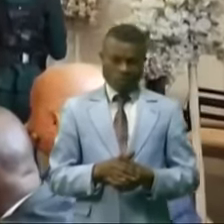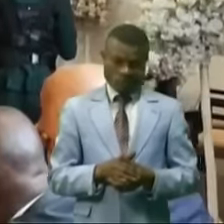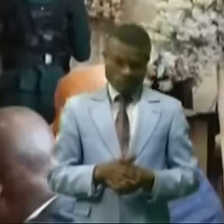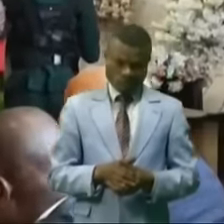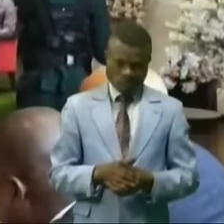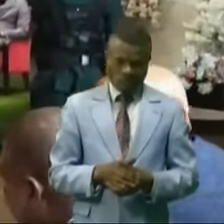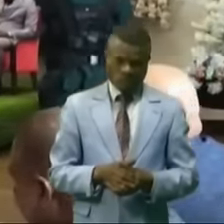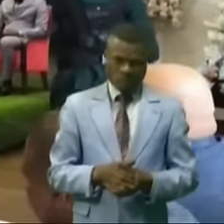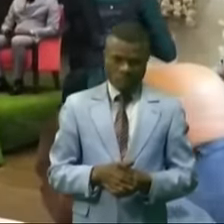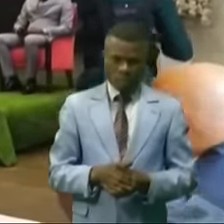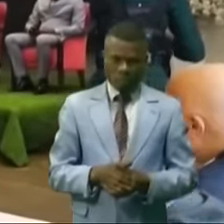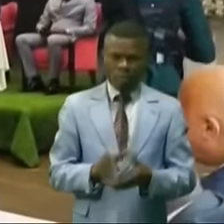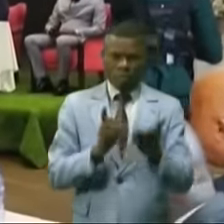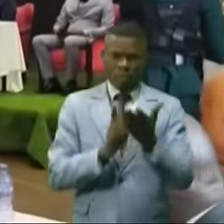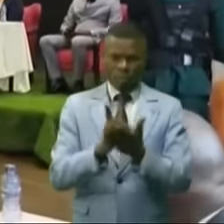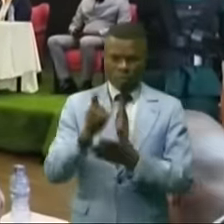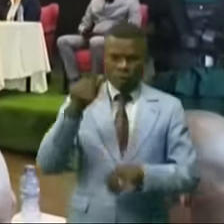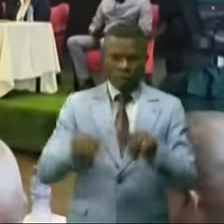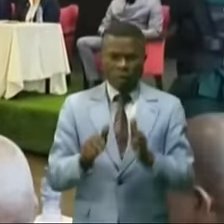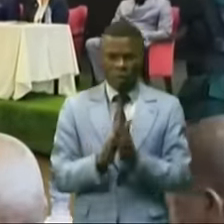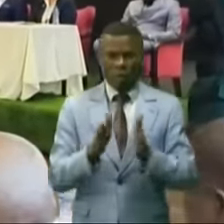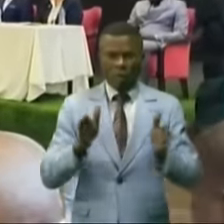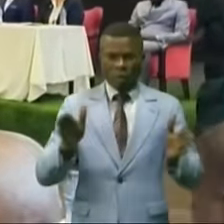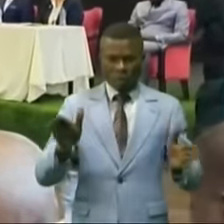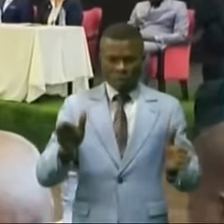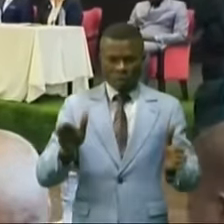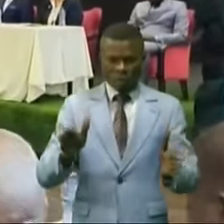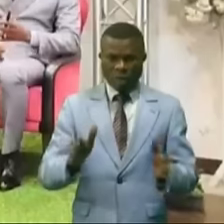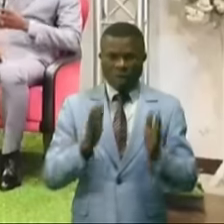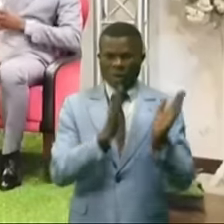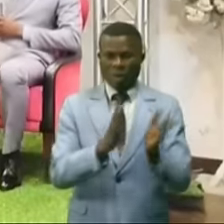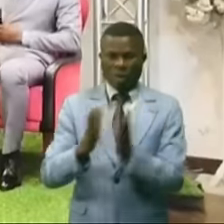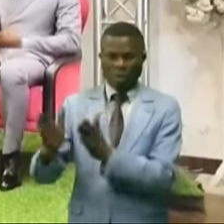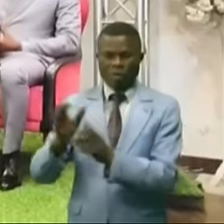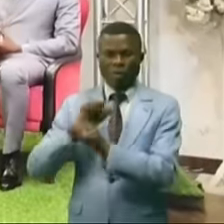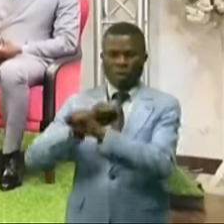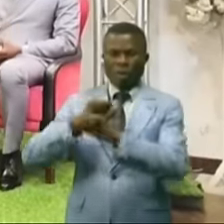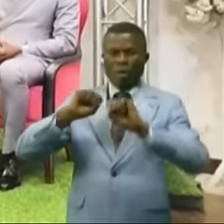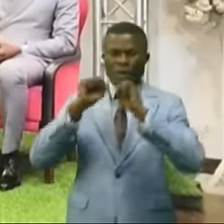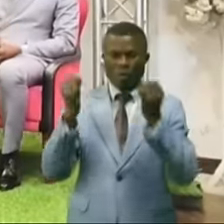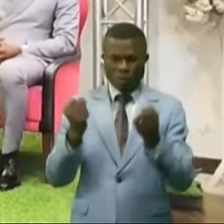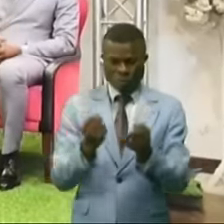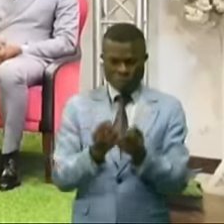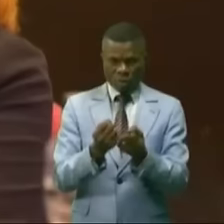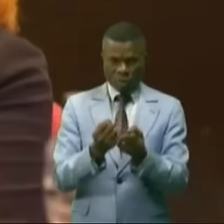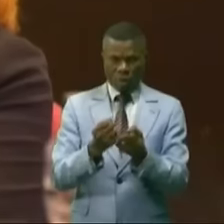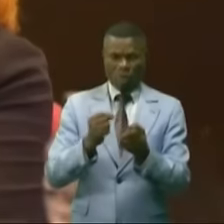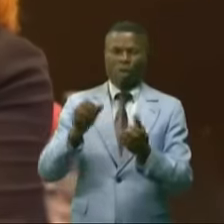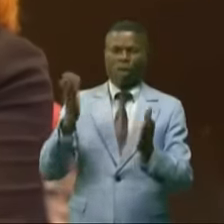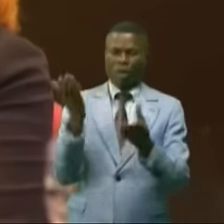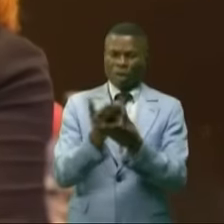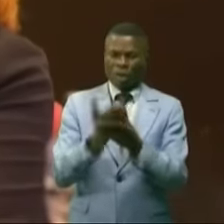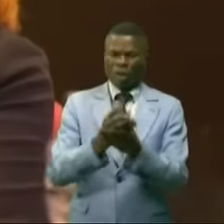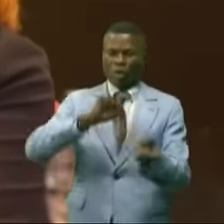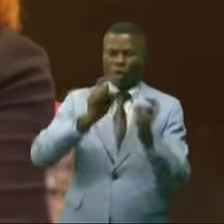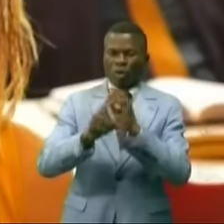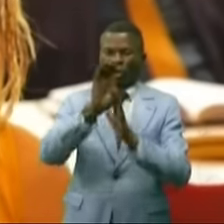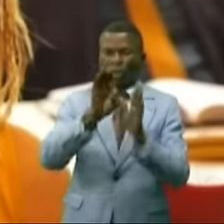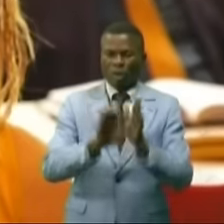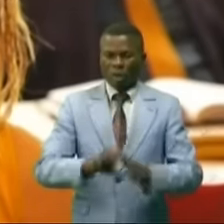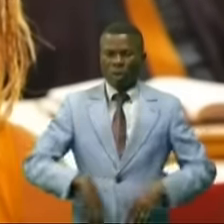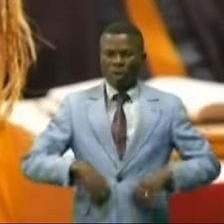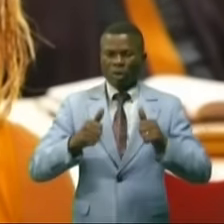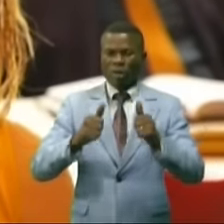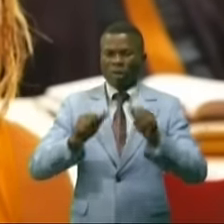nationale 2023 du secrétariat général à la prévoyance sociale. Revue qui consiste à l'amélioration de la couverture